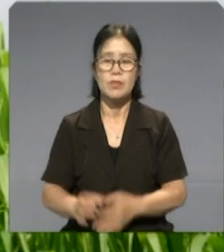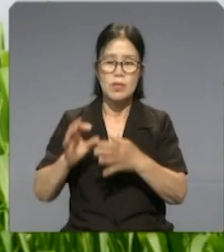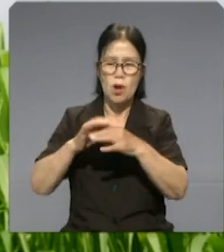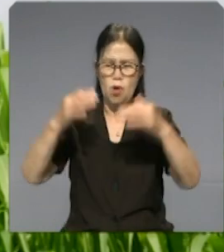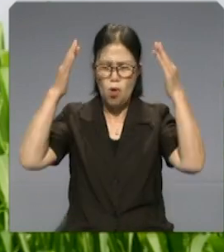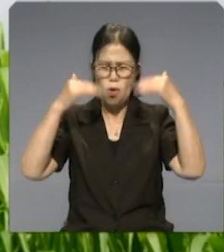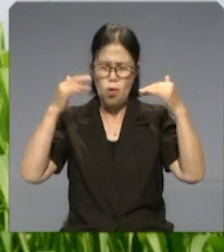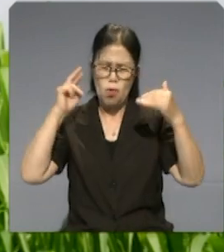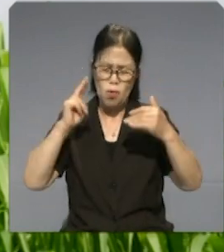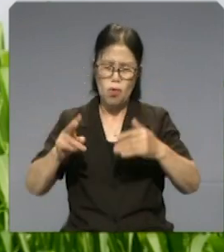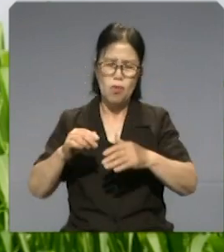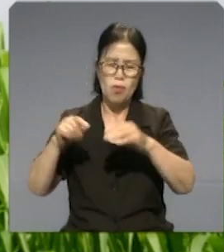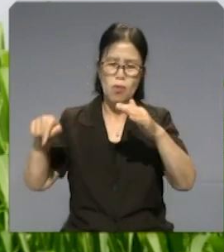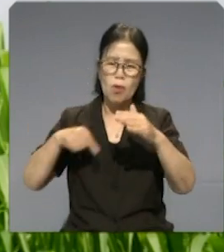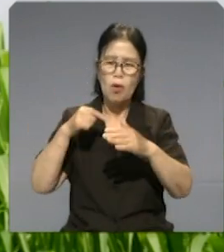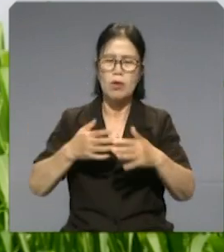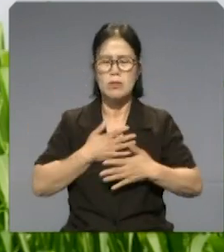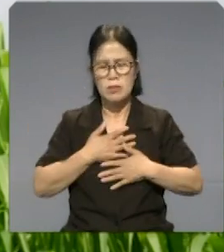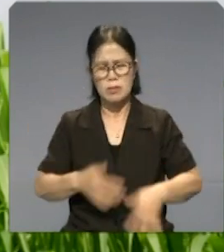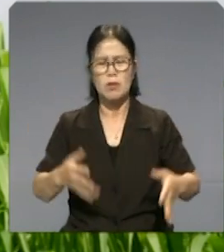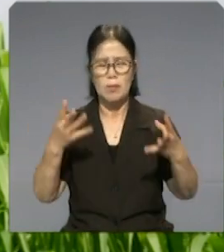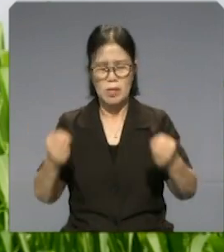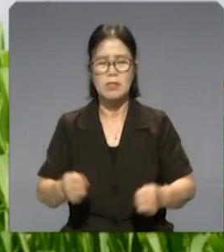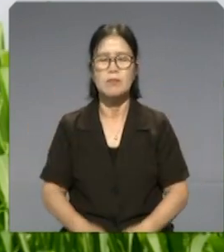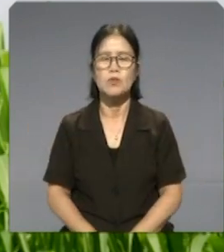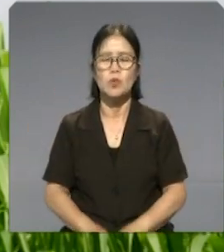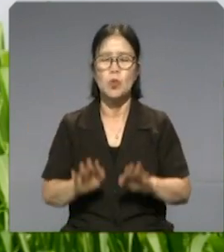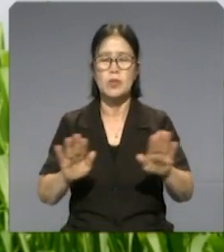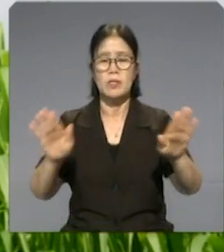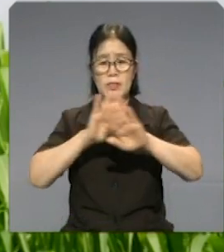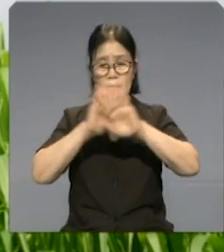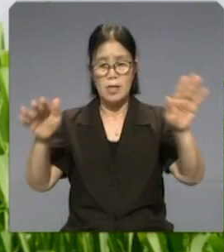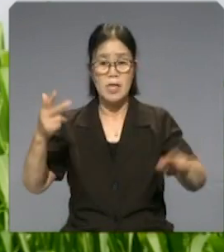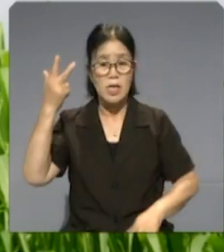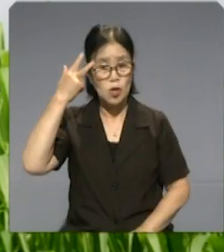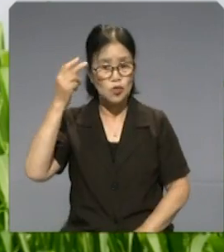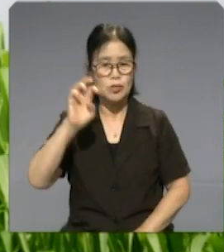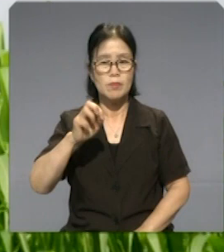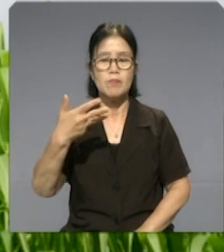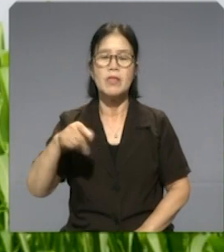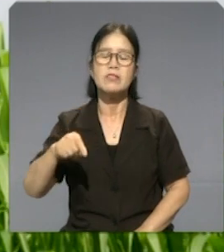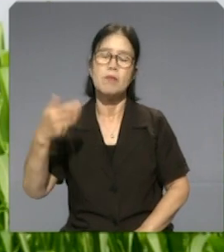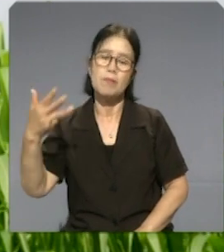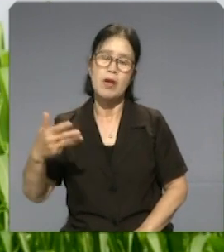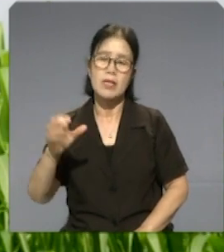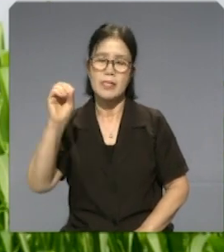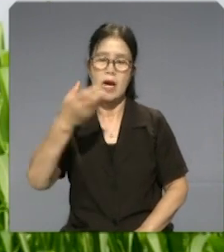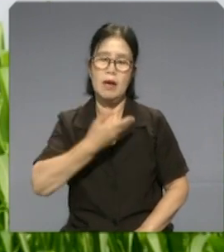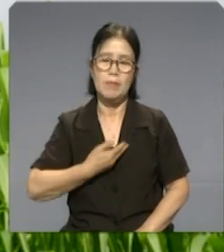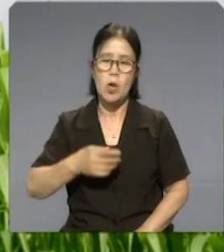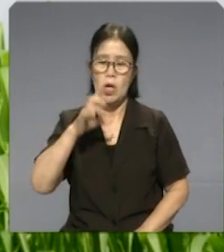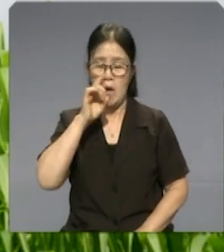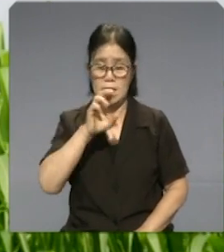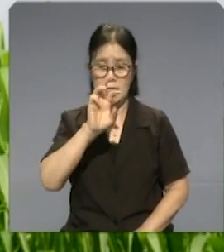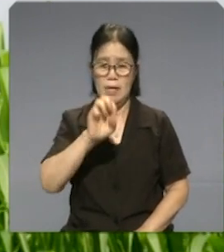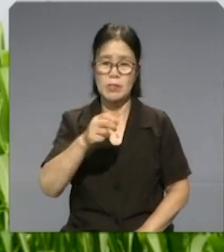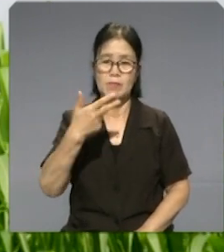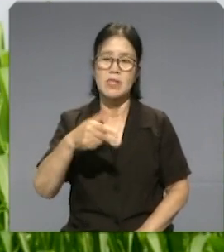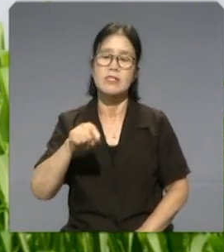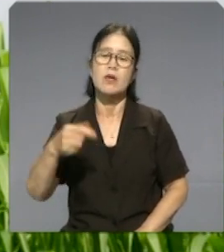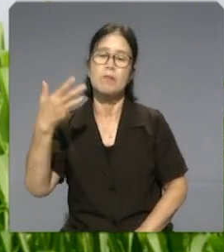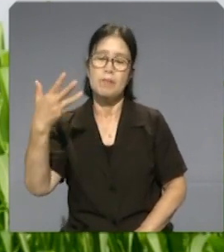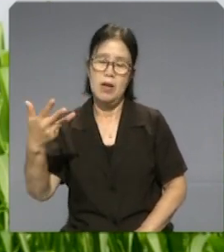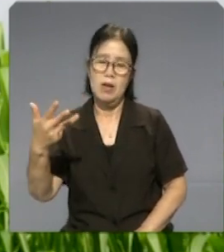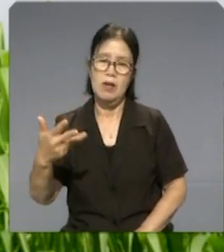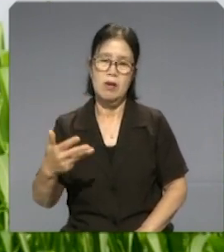연일 푹푹 찌는 날씨에 많이 지치시죠 오늘도 낮에 여주가 38.8도 양평과 강릉이 37.8도까지